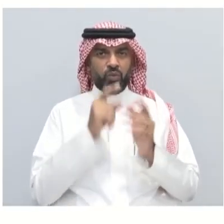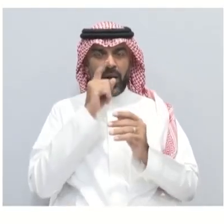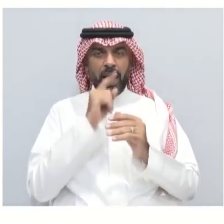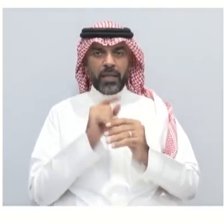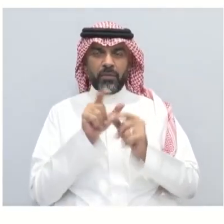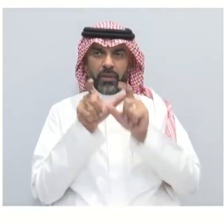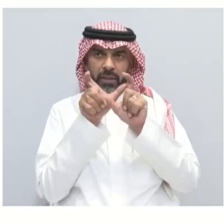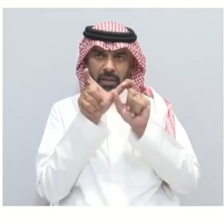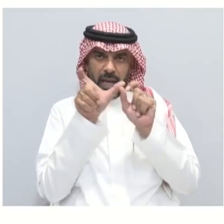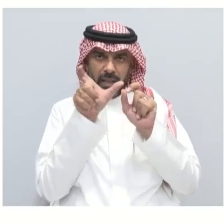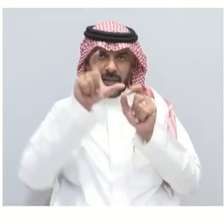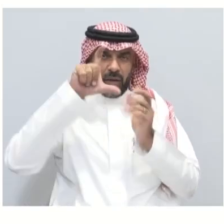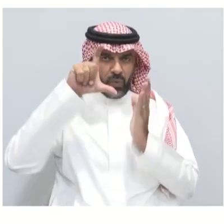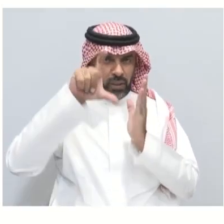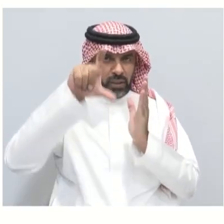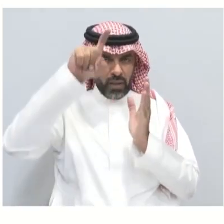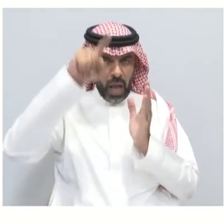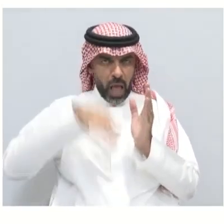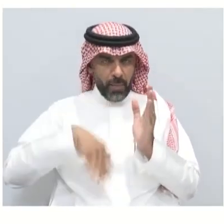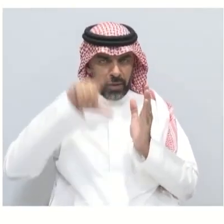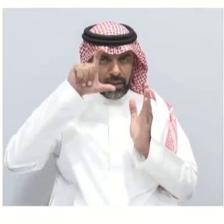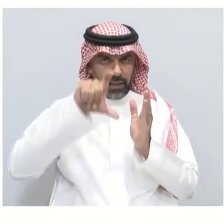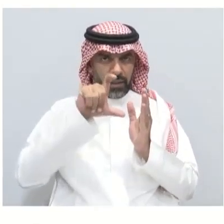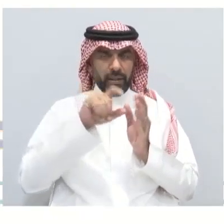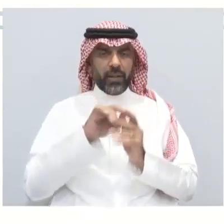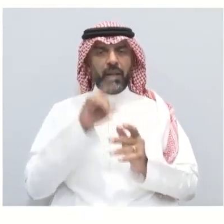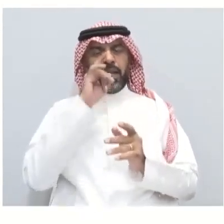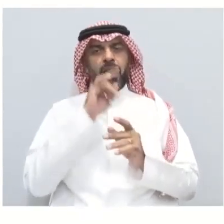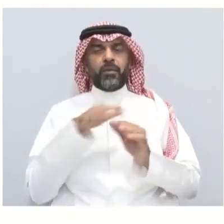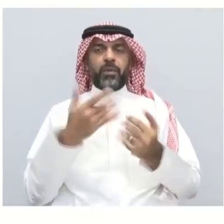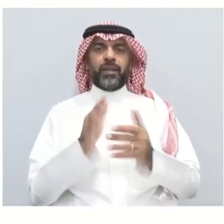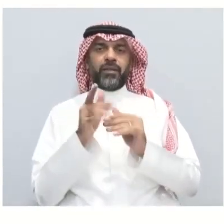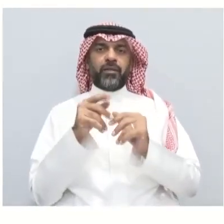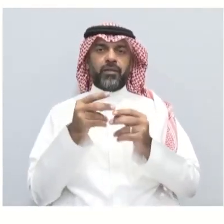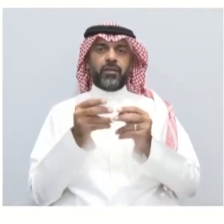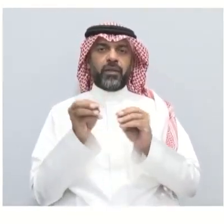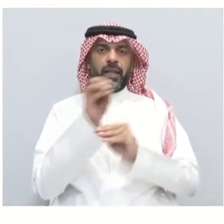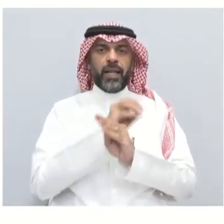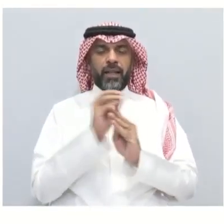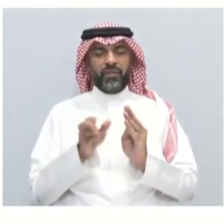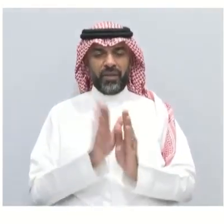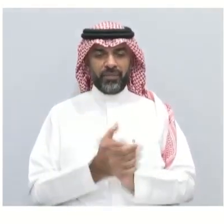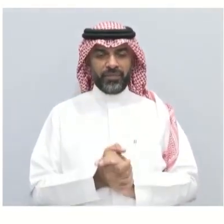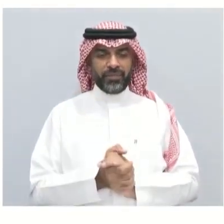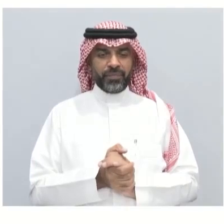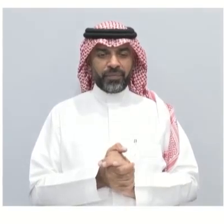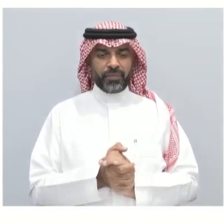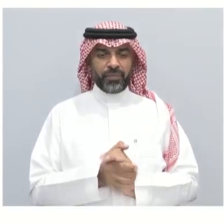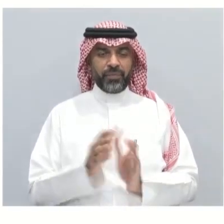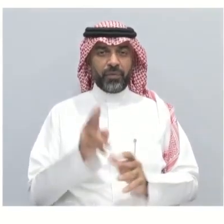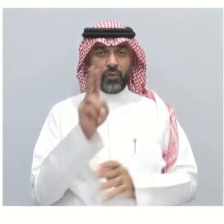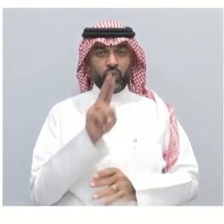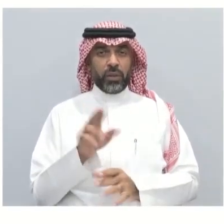عمليه تنسيقيه او تعديلي او تحريري على النص لابد ان يقوم بتحديده طيب لماذا نستخدم